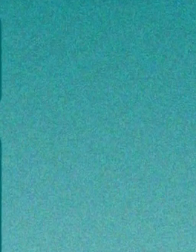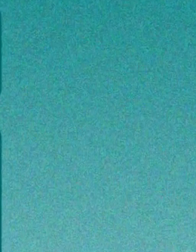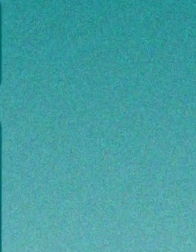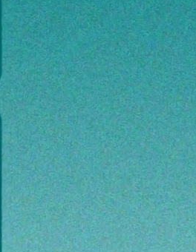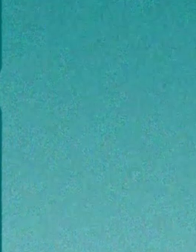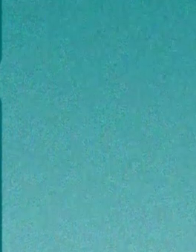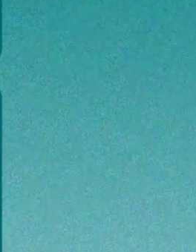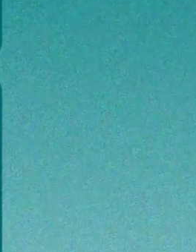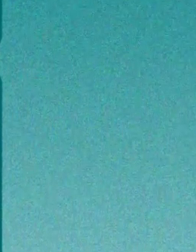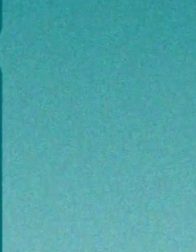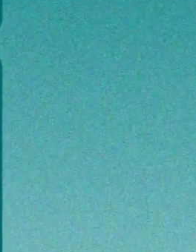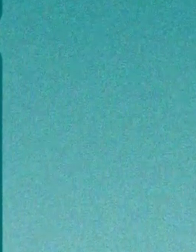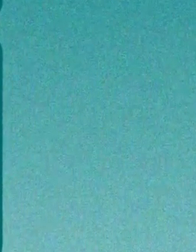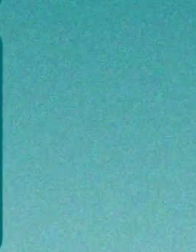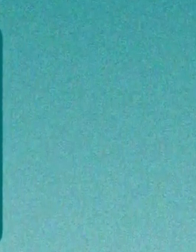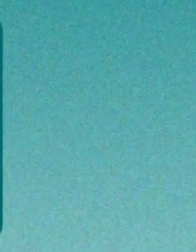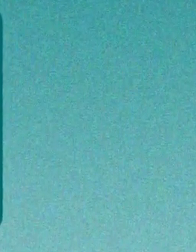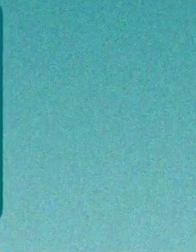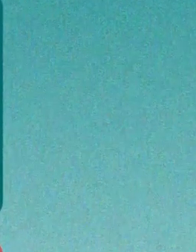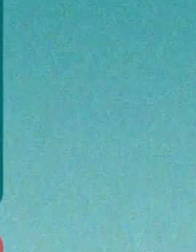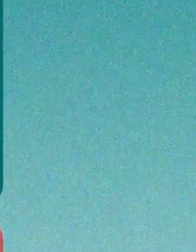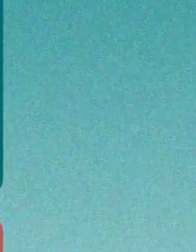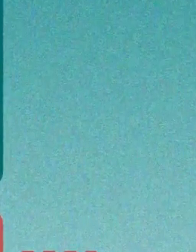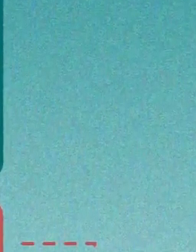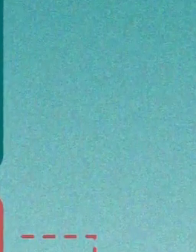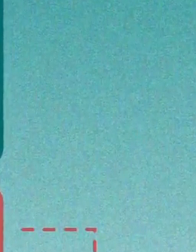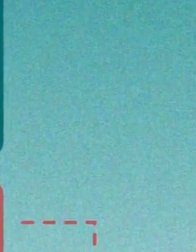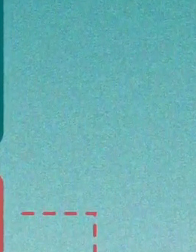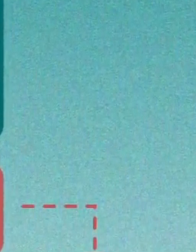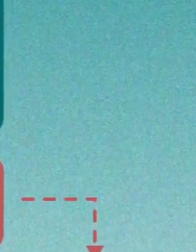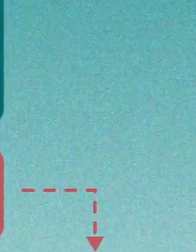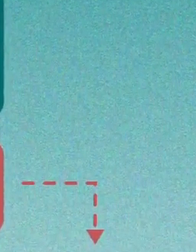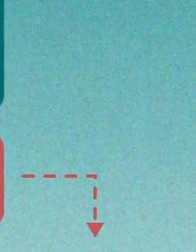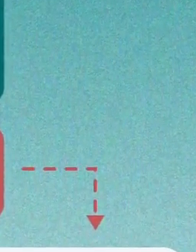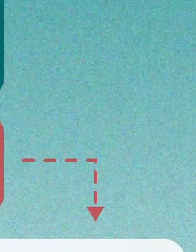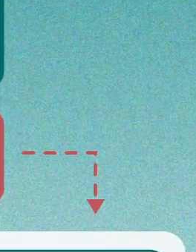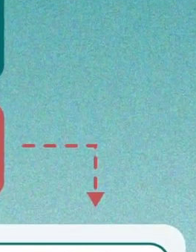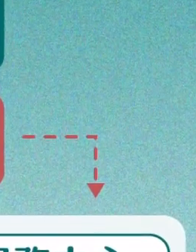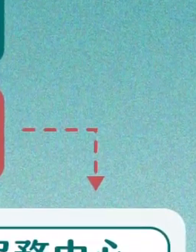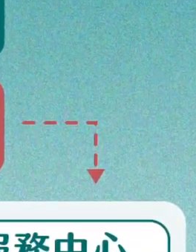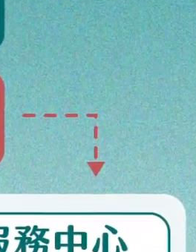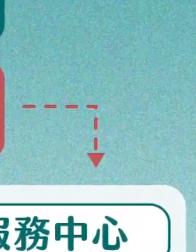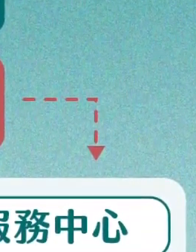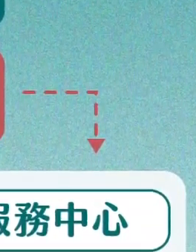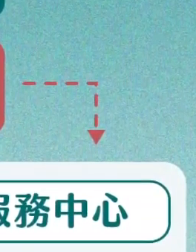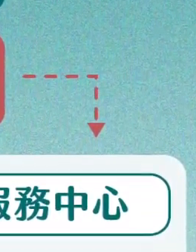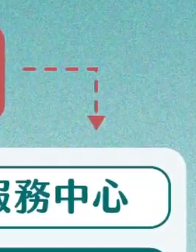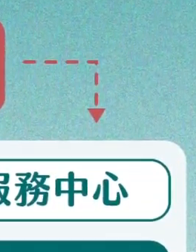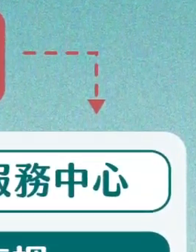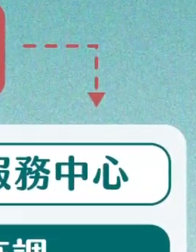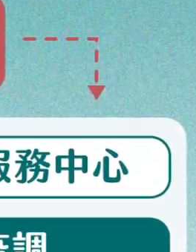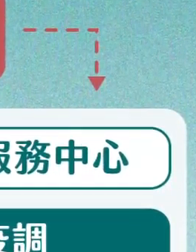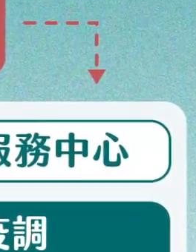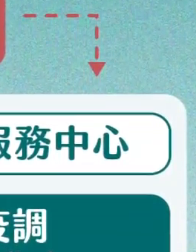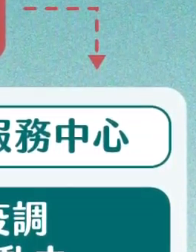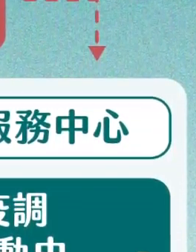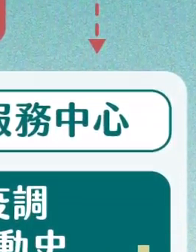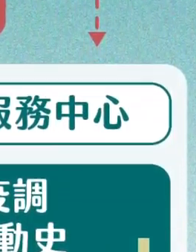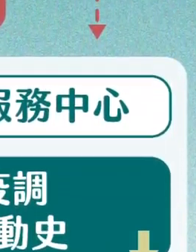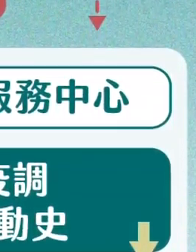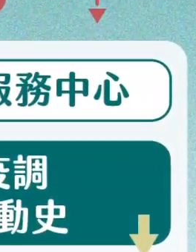个民众他的居住地通报给当地的地方政府。那每个县市政府都会在每一天下